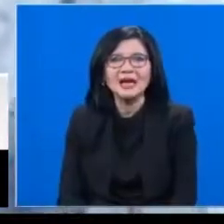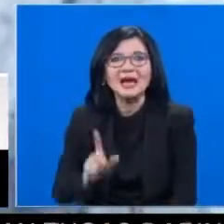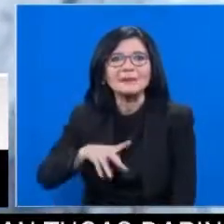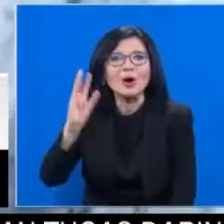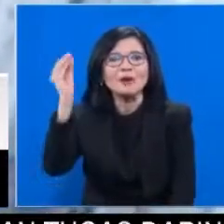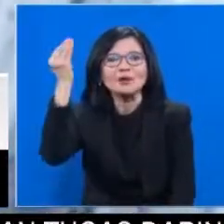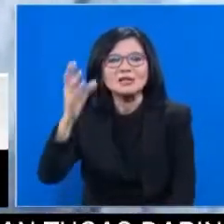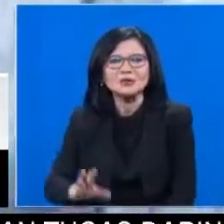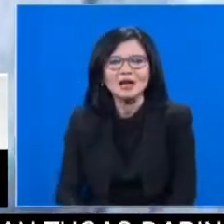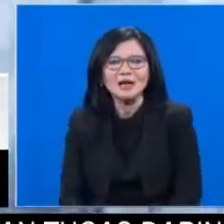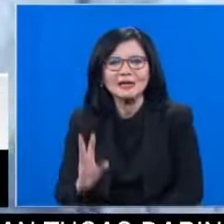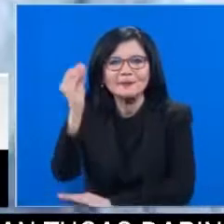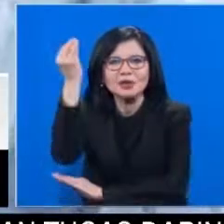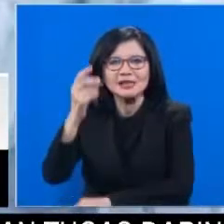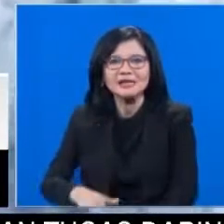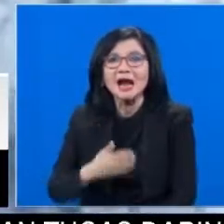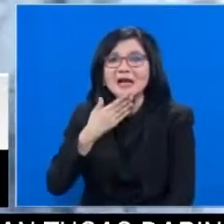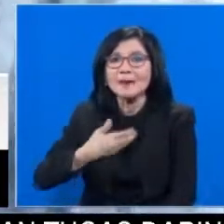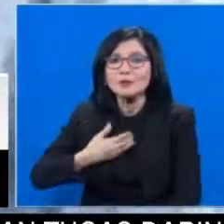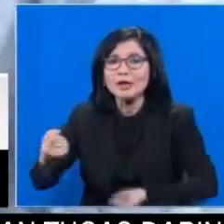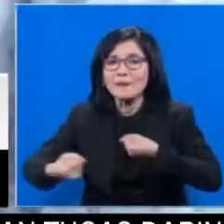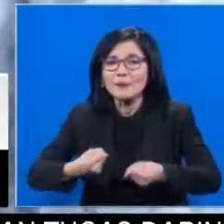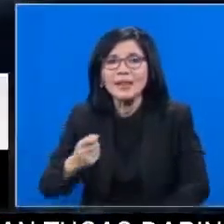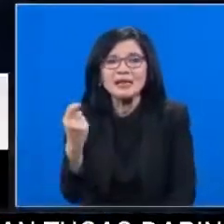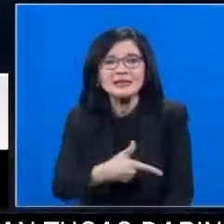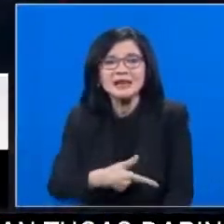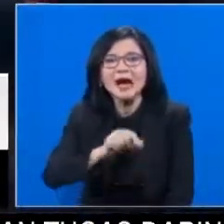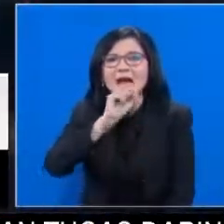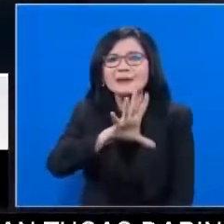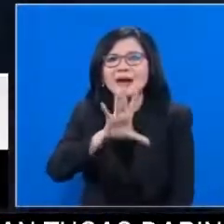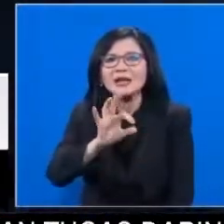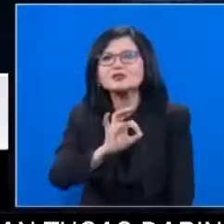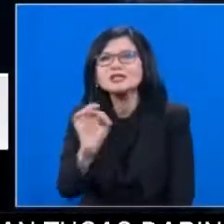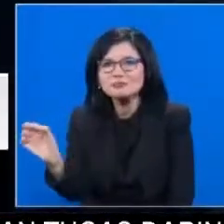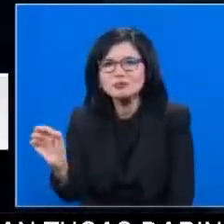Nasional. Sementara pemilik kendaraan didenda sebesar Rp500.000.